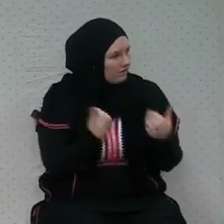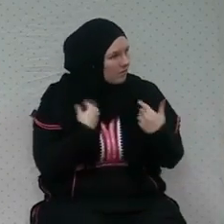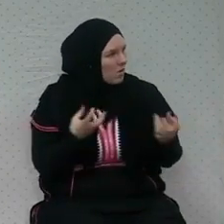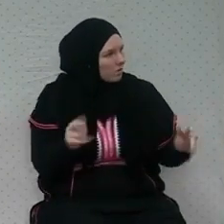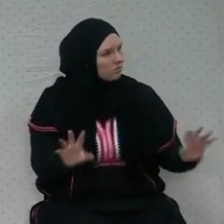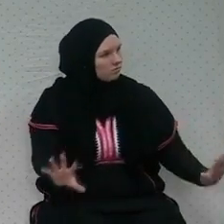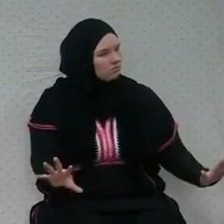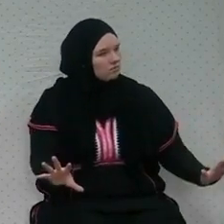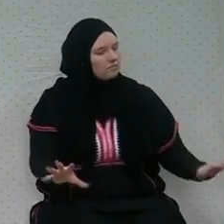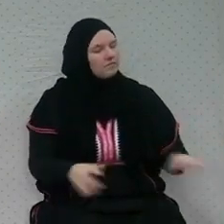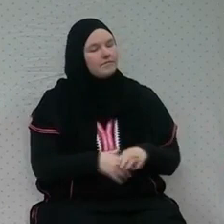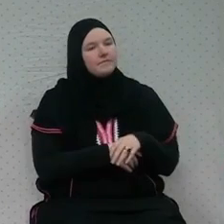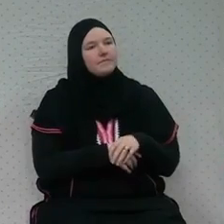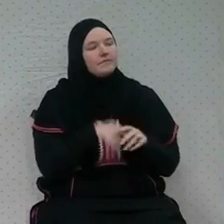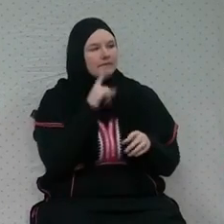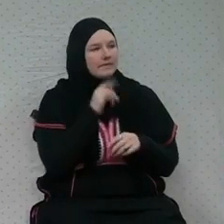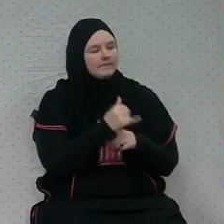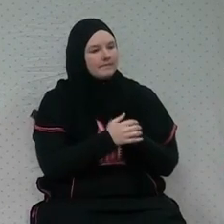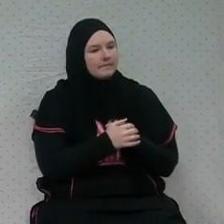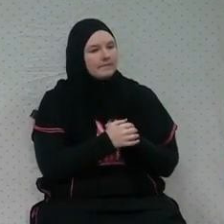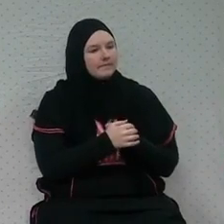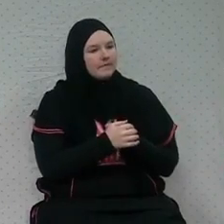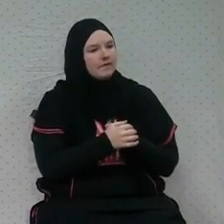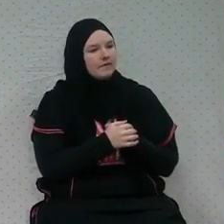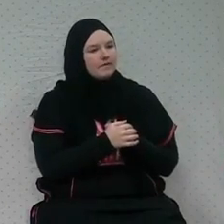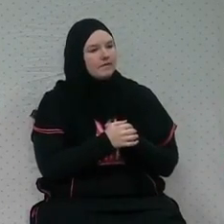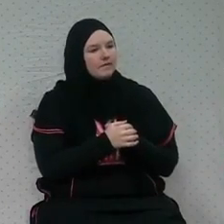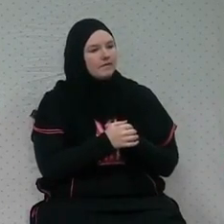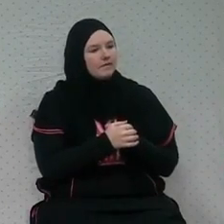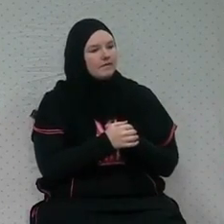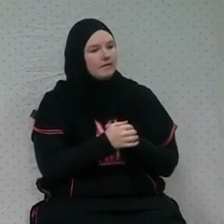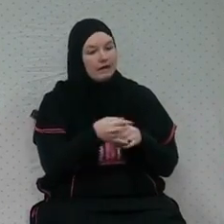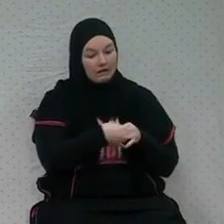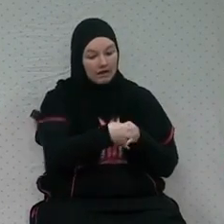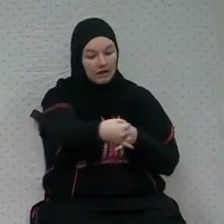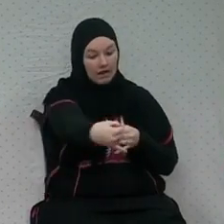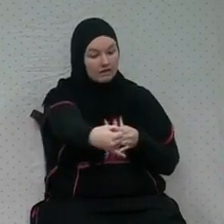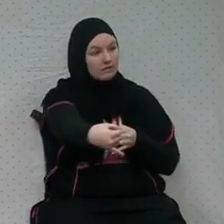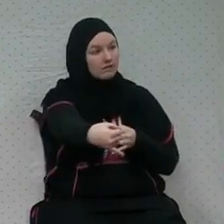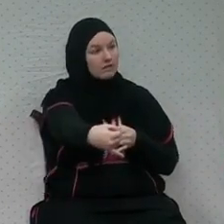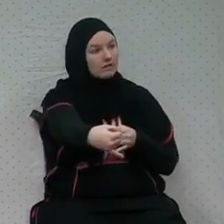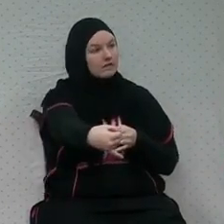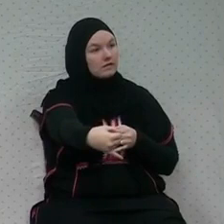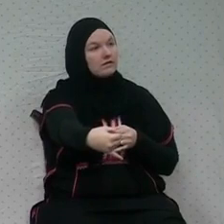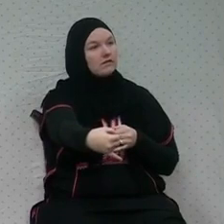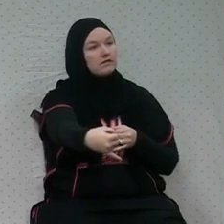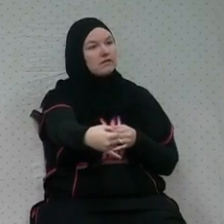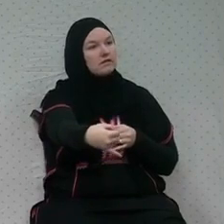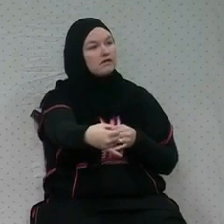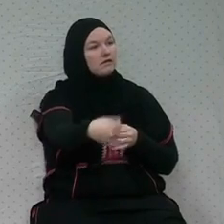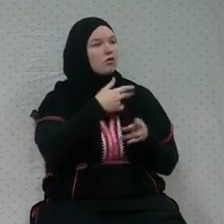إِنَّ حِمَى اللَّهِ مَحَارِمُهُ. The protectorate, the lines for Allah are what is made